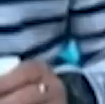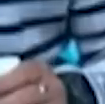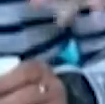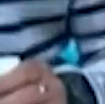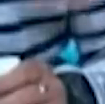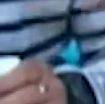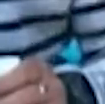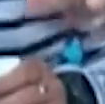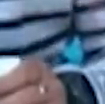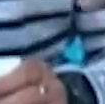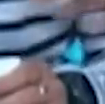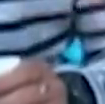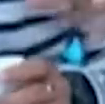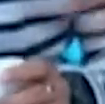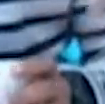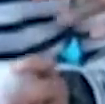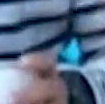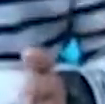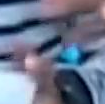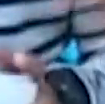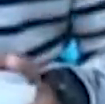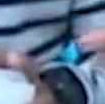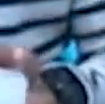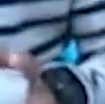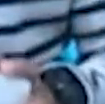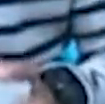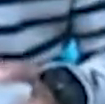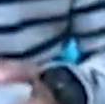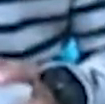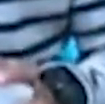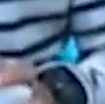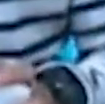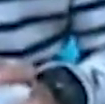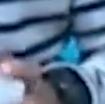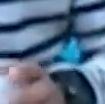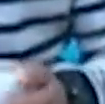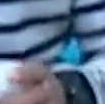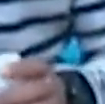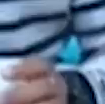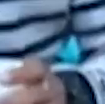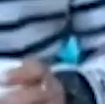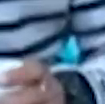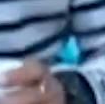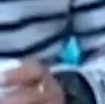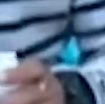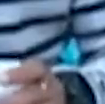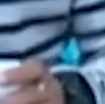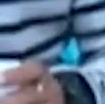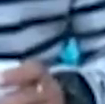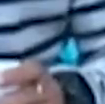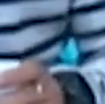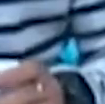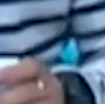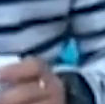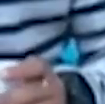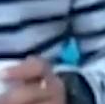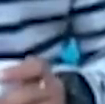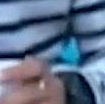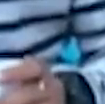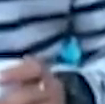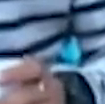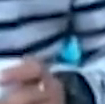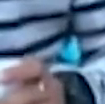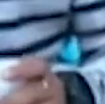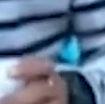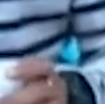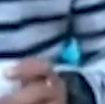dyan, sila ang dahilan kung bakit meron kayong kinakain sa bahay ninyo. Okay, sir? Okay, opo,